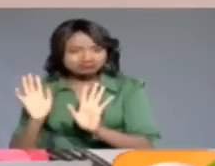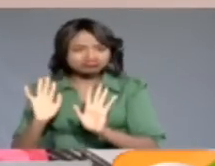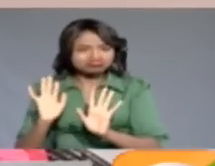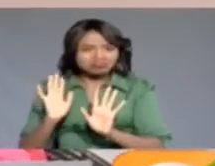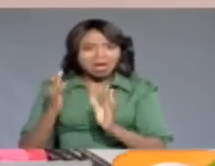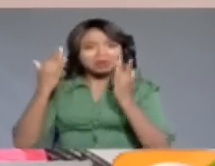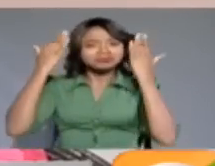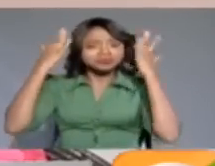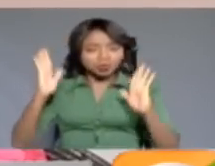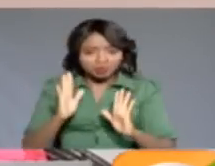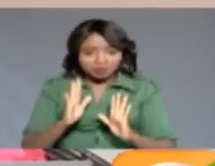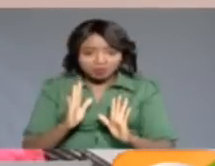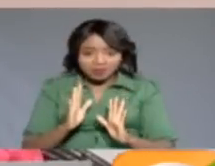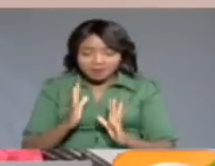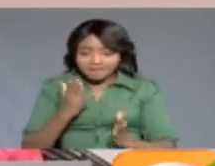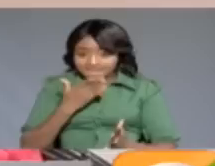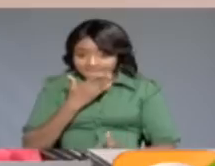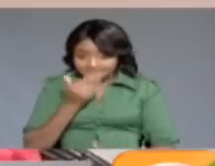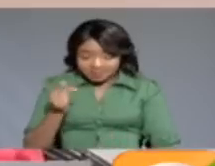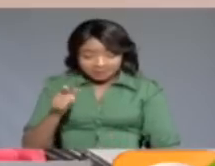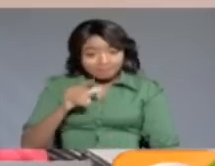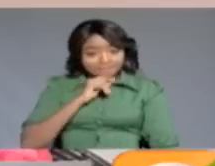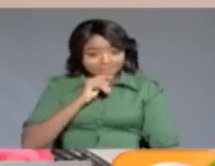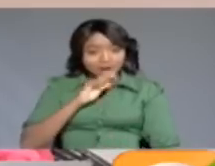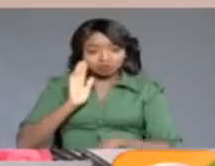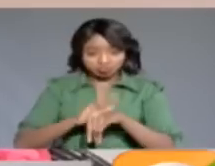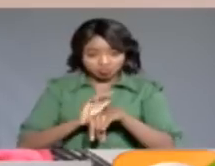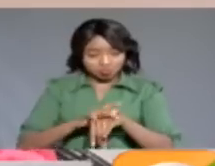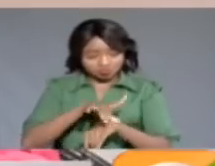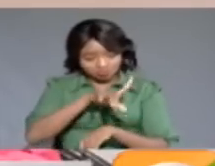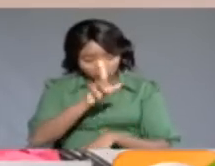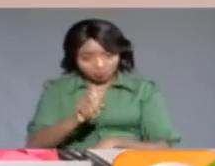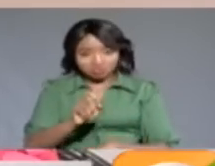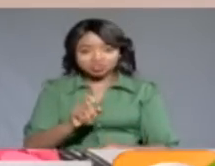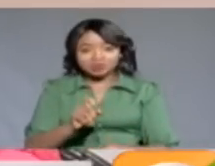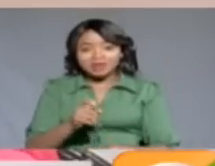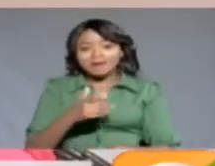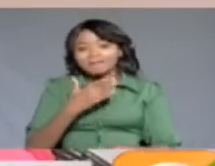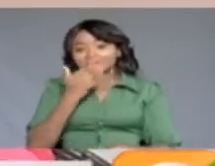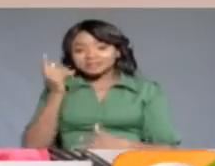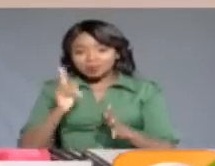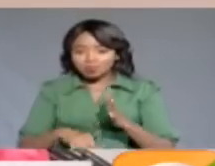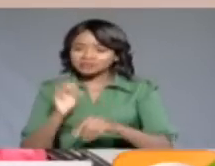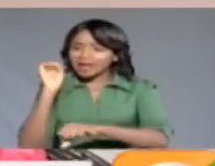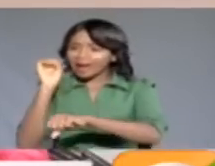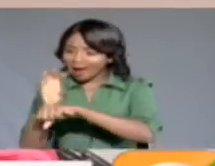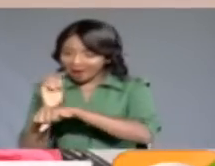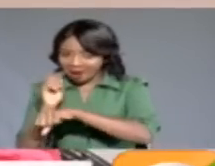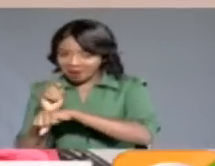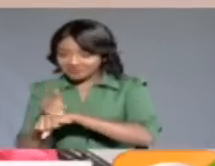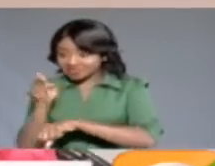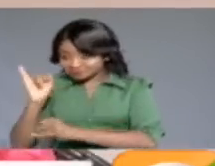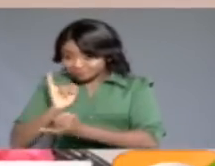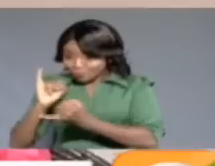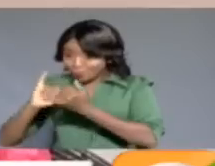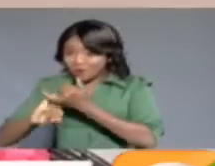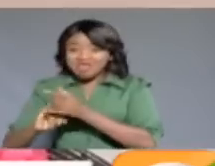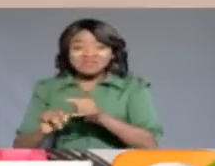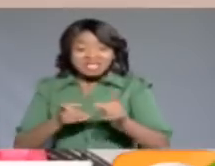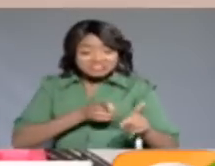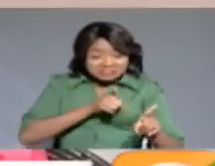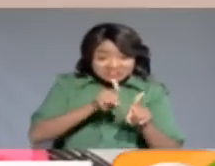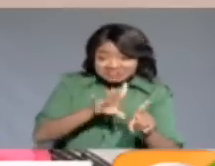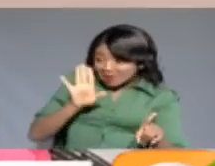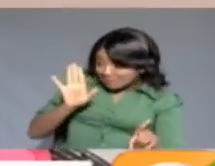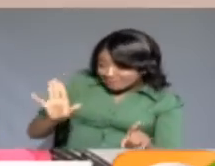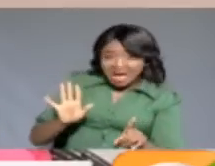ambacho ningesema ni kwamba huyu bwana vile ameuliza ametuliza sisi, je, kwa nini asimshauri huyo mke wake akamwambia kwamba dadako ananiangalia na